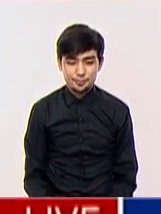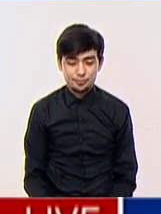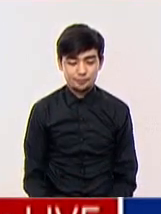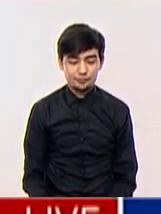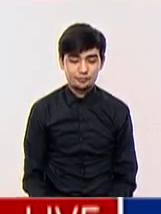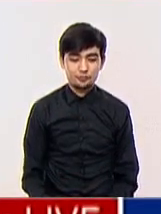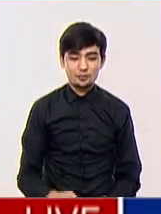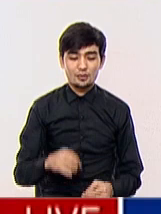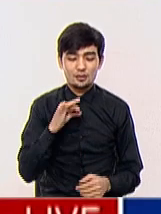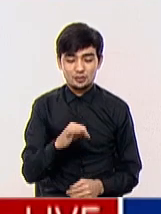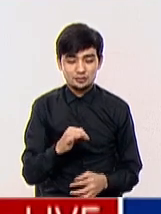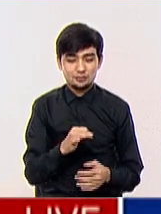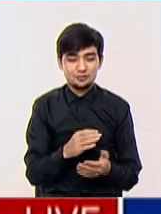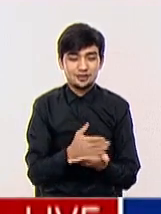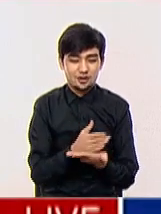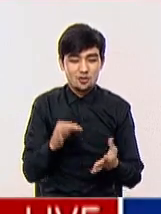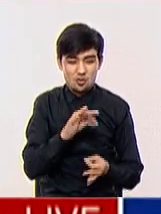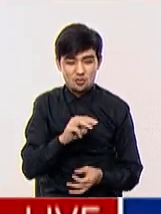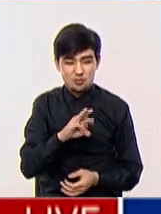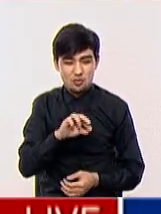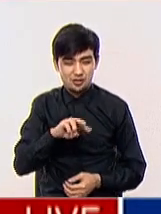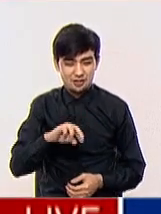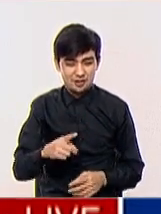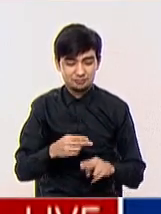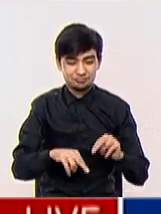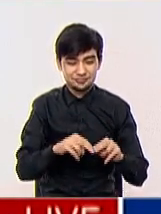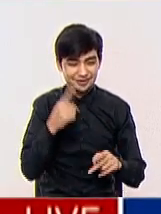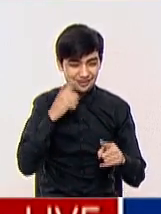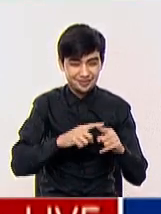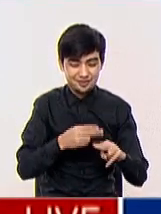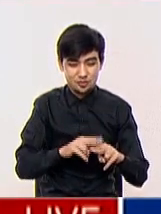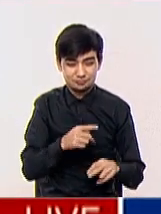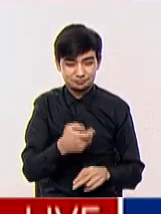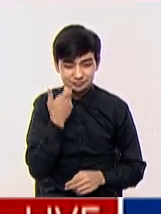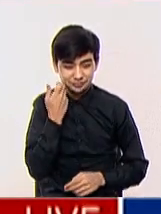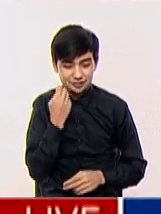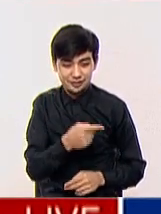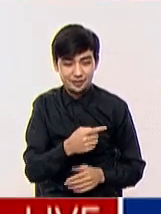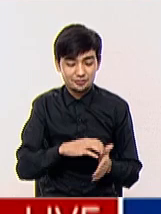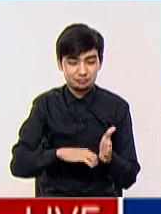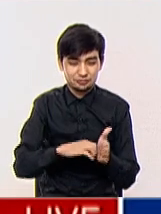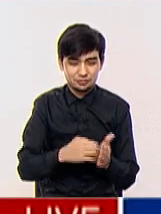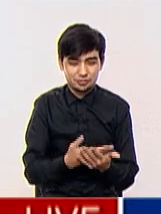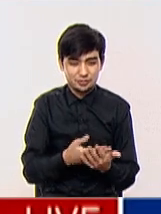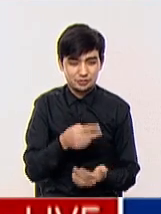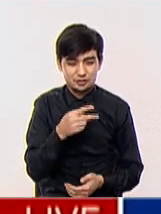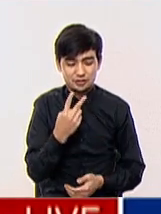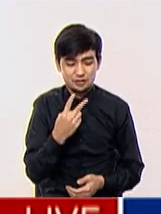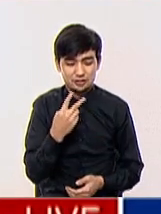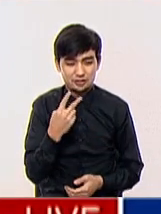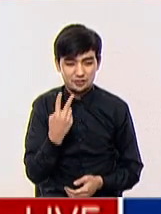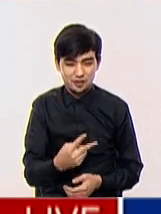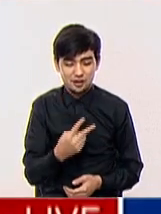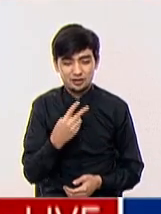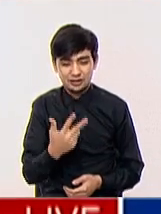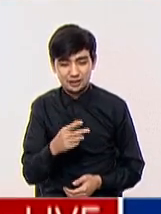при этом отдельные модели оборудования которое используется в этом процессе они потребляют порядка двух с половиной трех киловатт-часов что